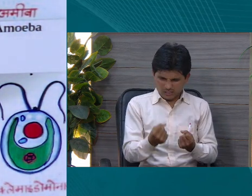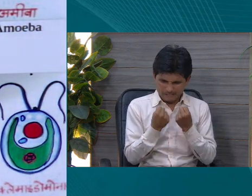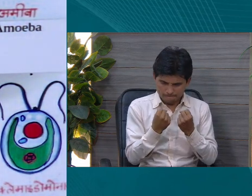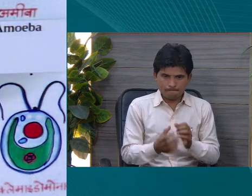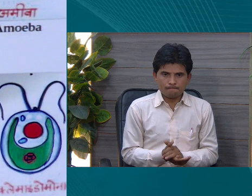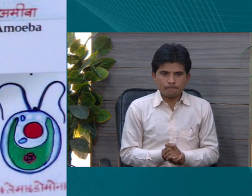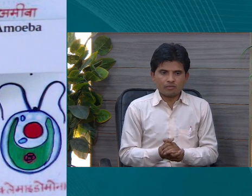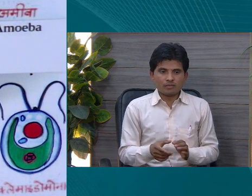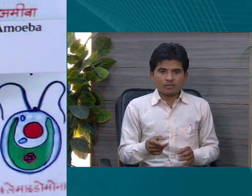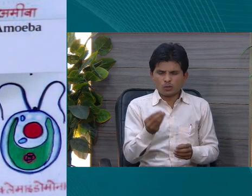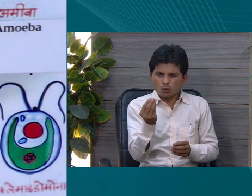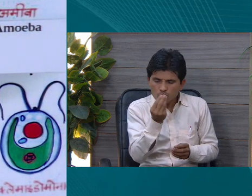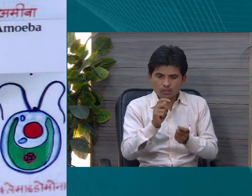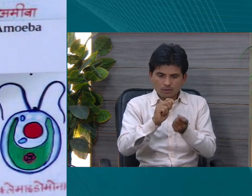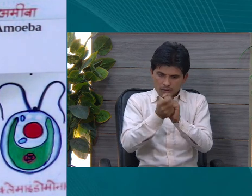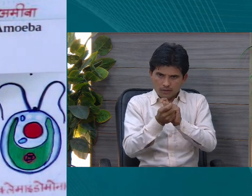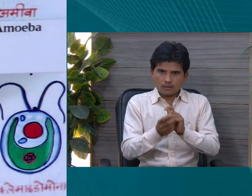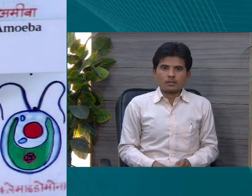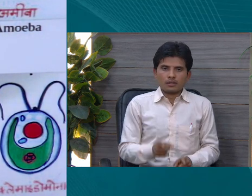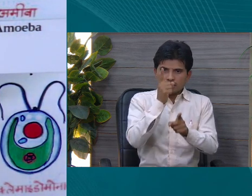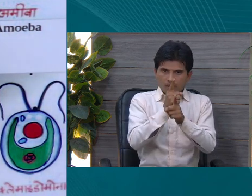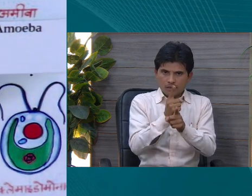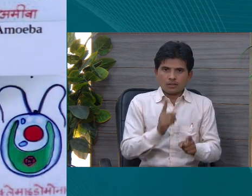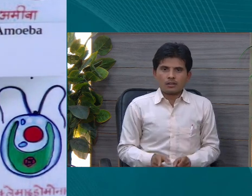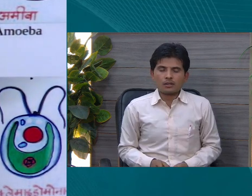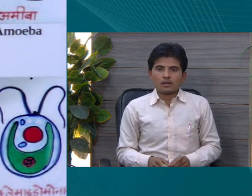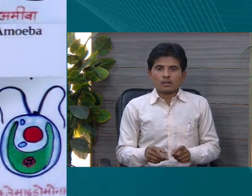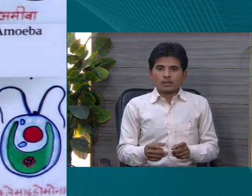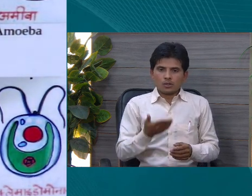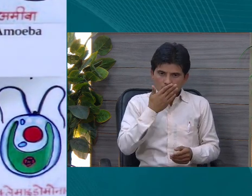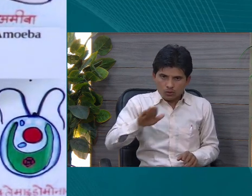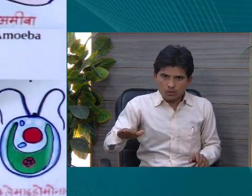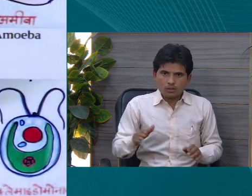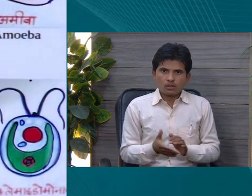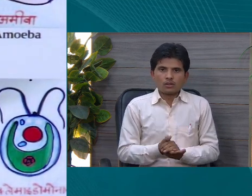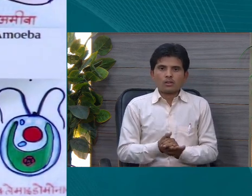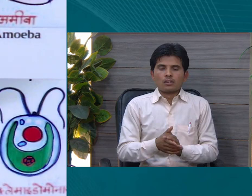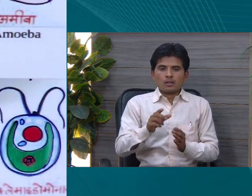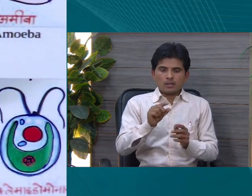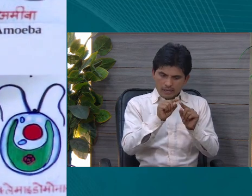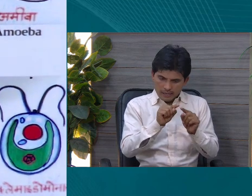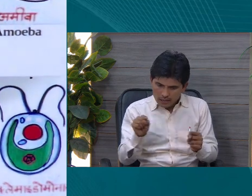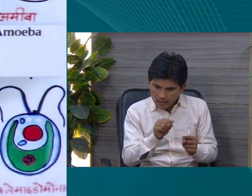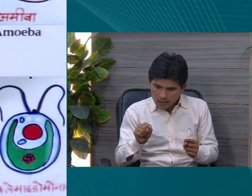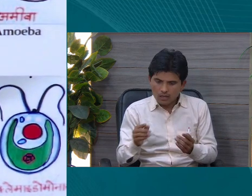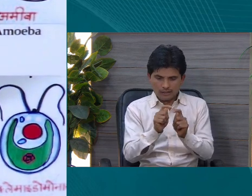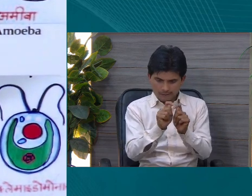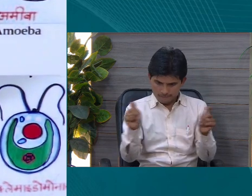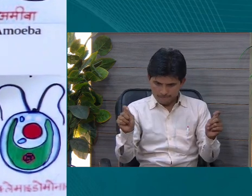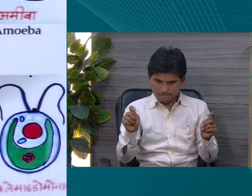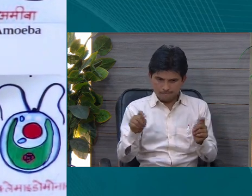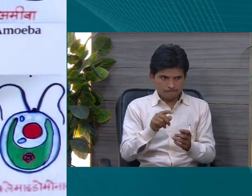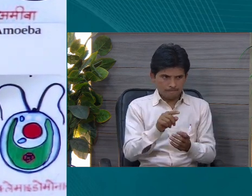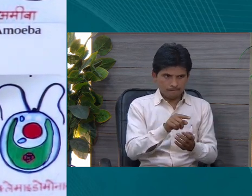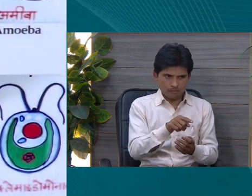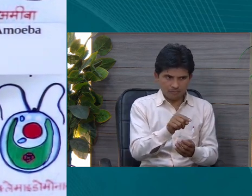ही छोटा सा इसके अंदर चेंज किया है कि टीचर या कोई भी यह कोई स्टूडेंट भी इन्हीं लाइंस को उसने इस न्यूज़ पेपर पर रख याददाश्त ऊपर